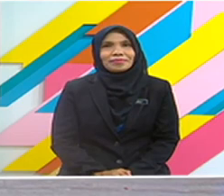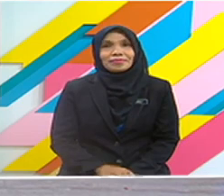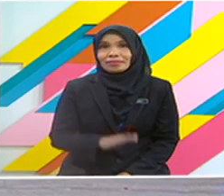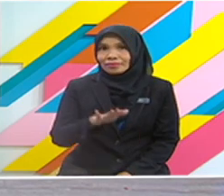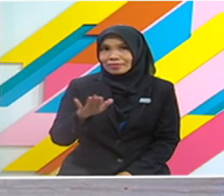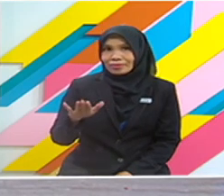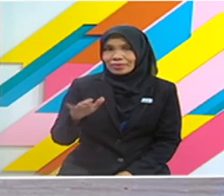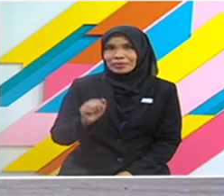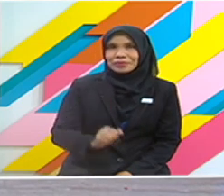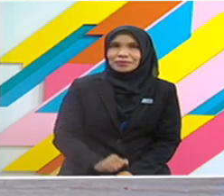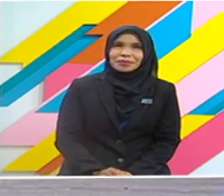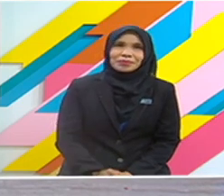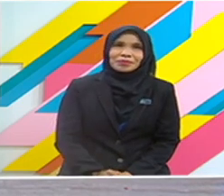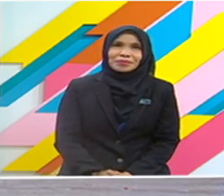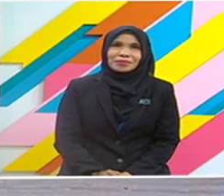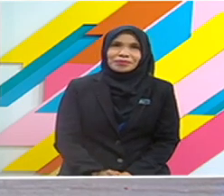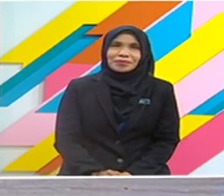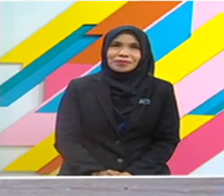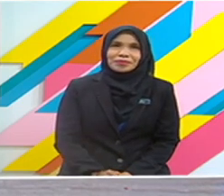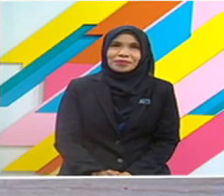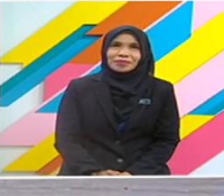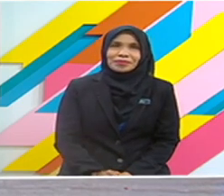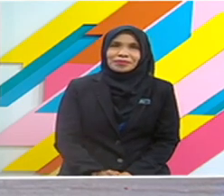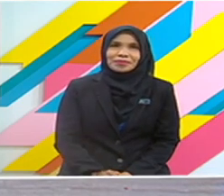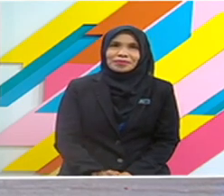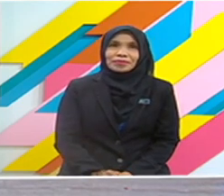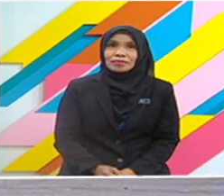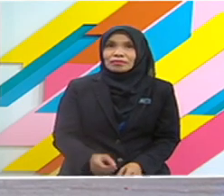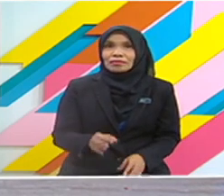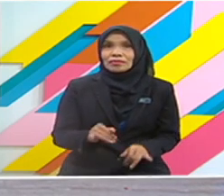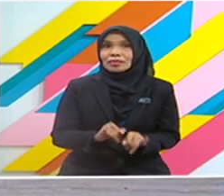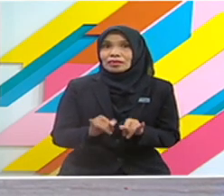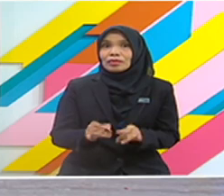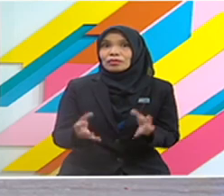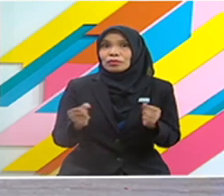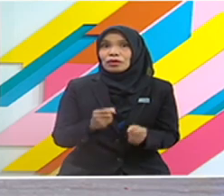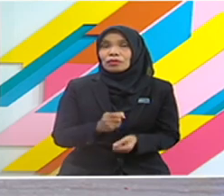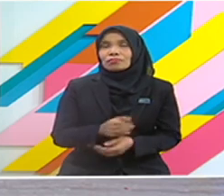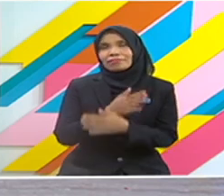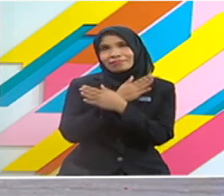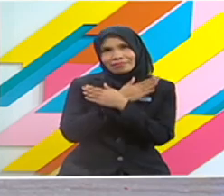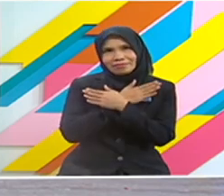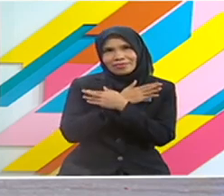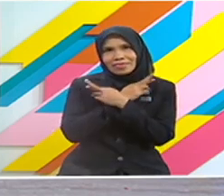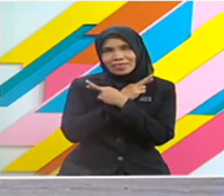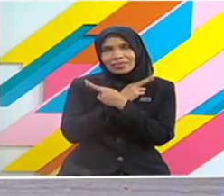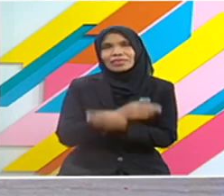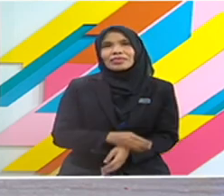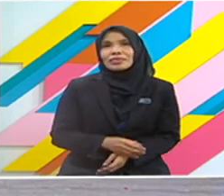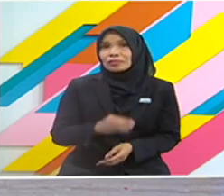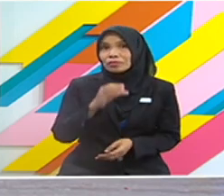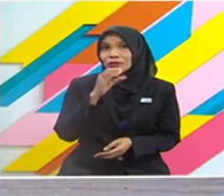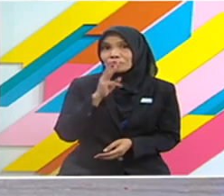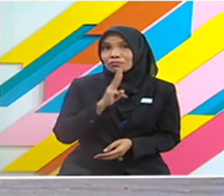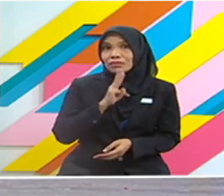Adik-adik, kalau ada mungkin nak berehat, nak pergi minum air dan sebagainya, buat kata Cikgu Su tadi, pastikan bukan air yang